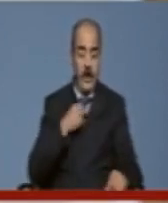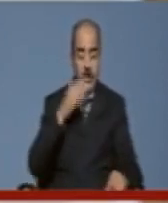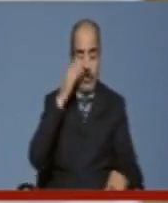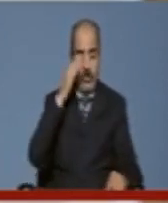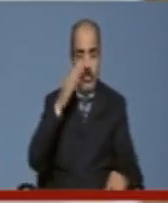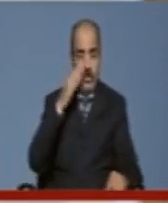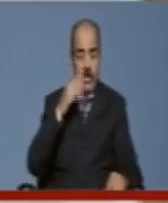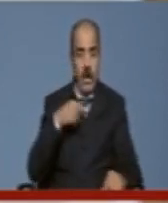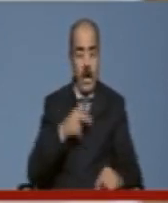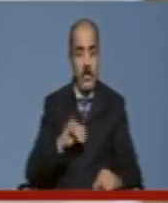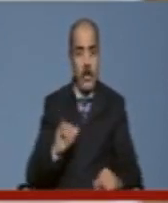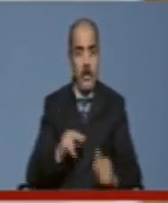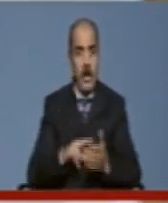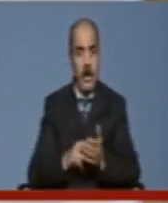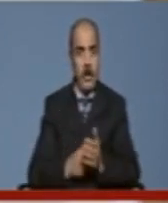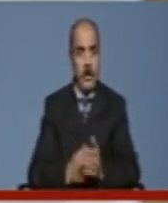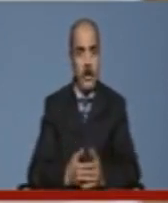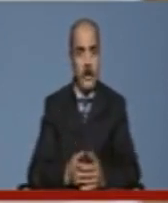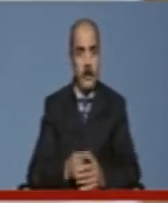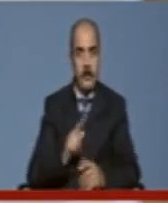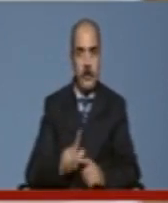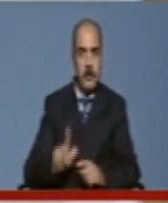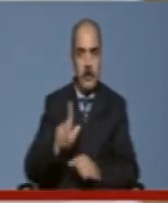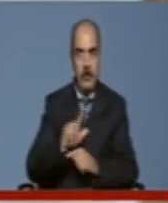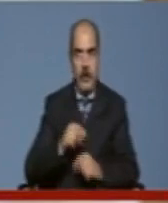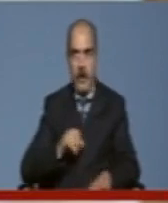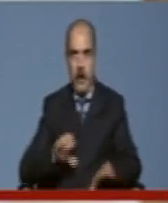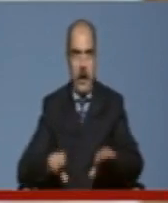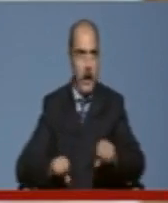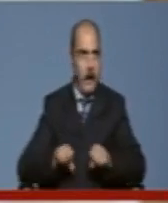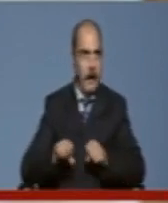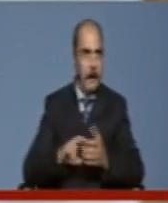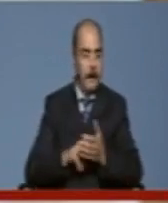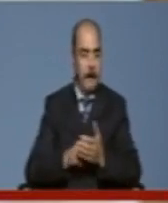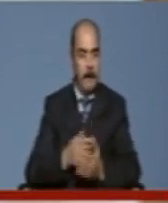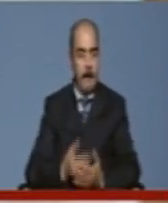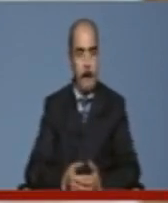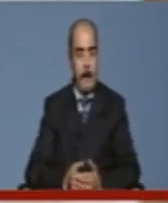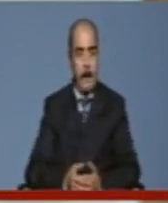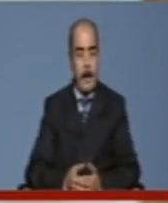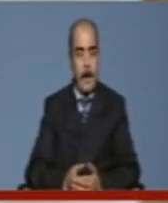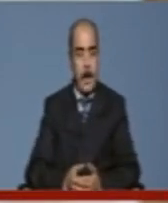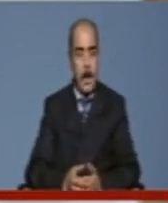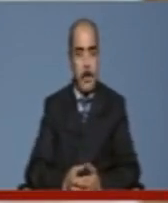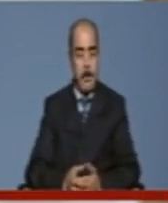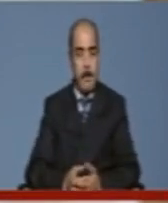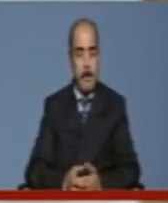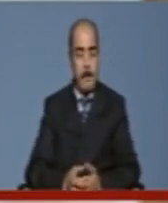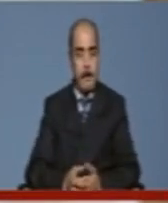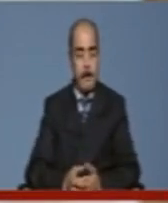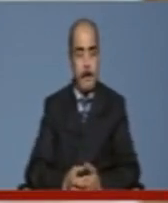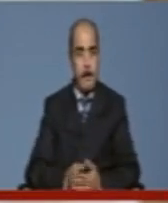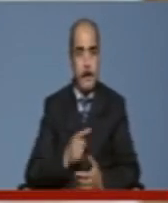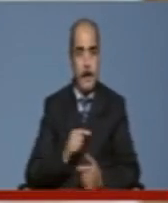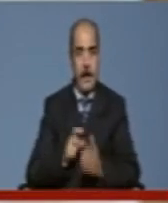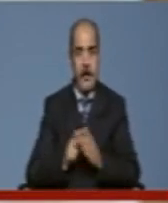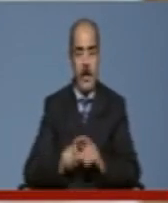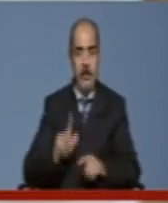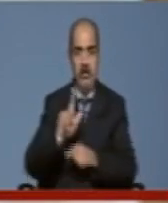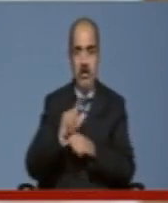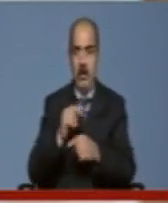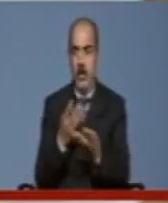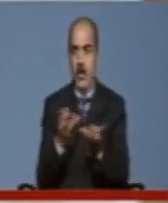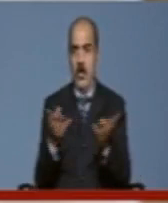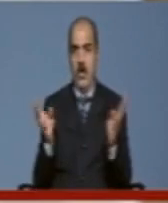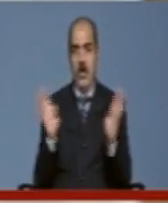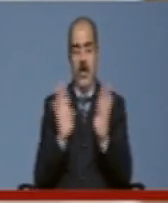هذا السياق على قيادتكم وعلى ما على القمة التي نظمتموها في القاهرة